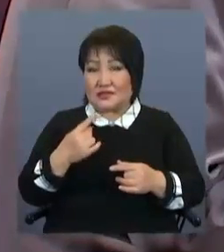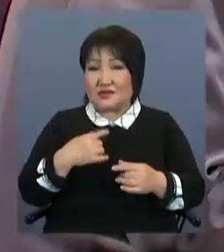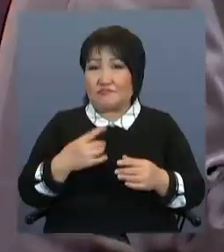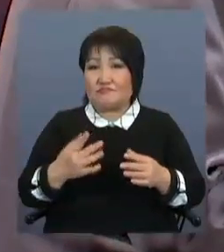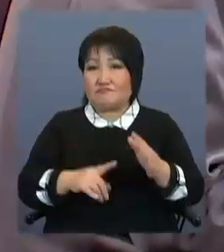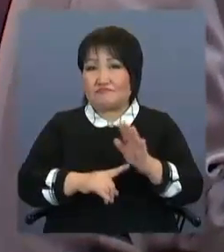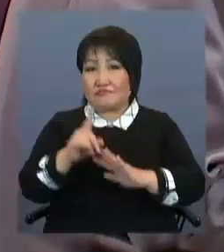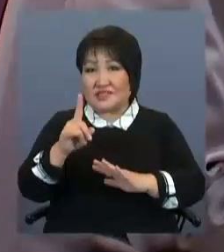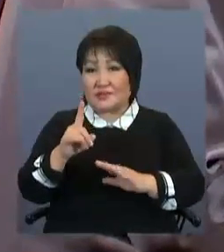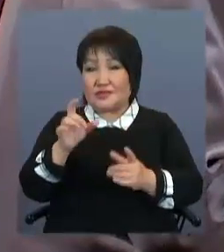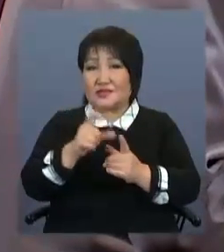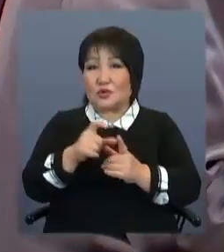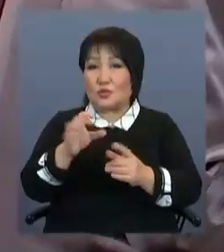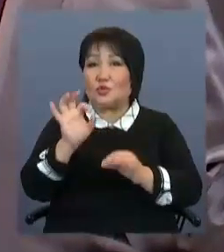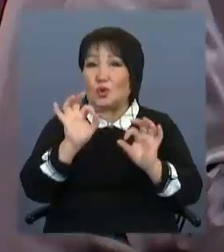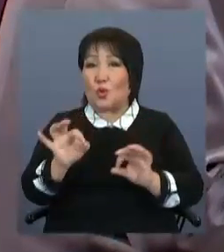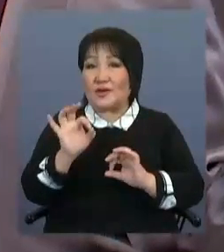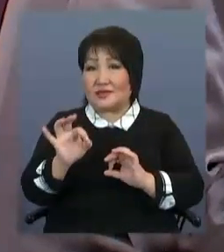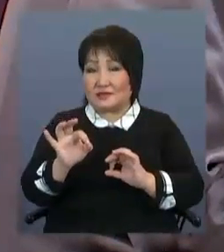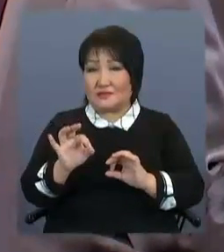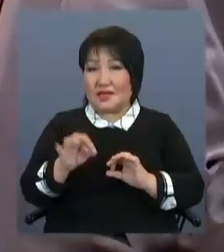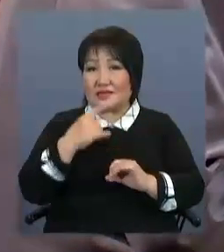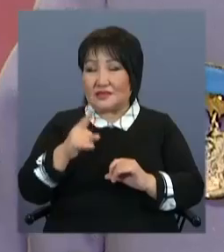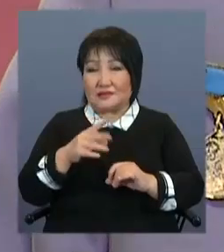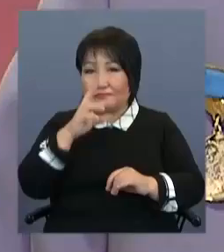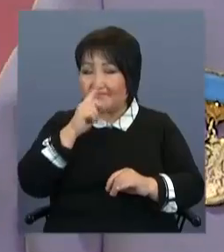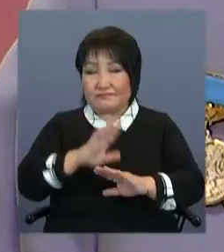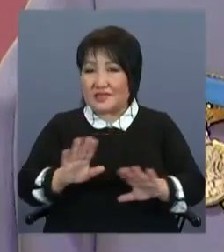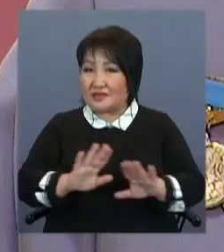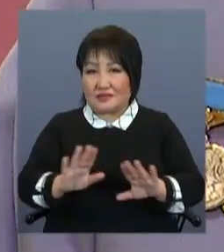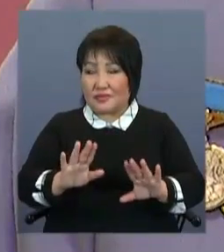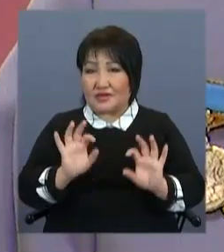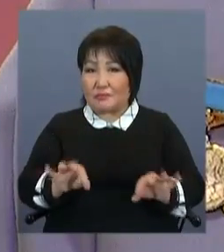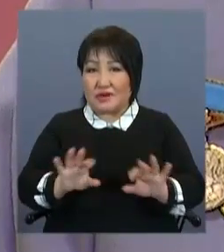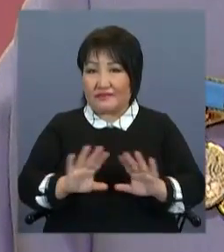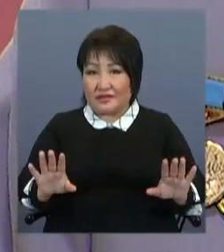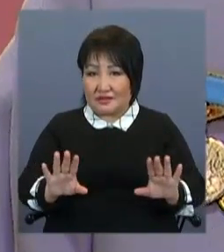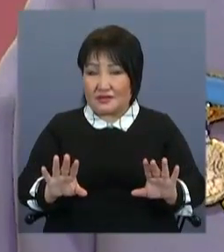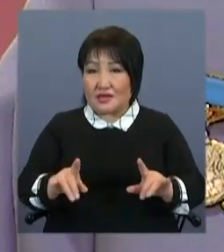дейді. Ол дұрыс емес. Біз нольдан бастаған жоқпыз. Біздің Қазақстанда